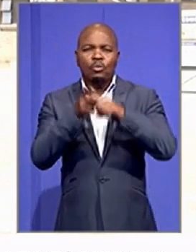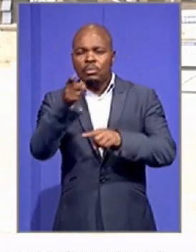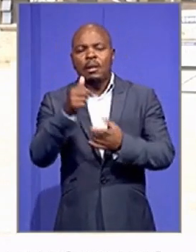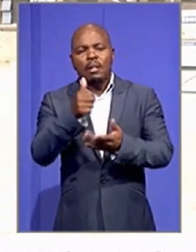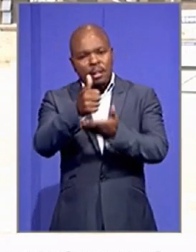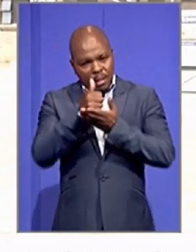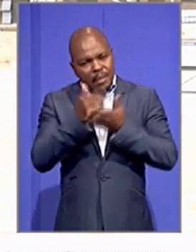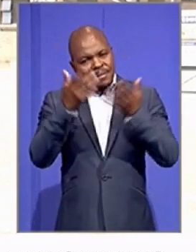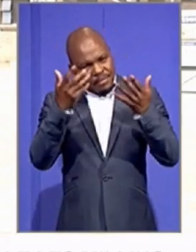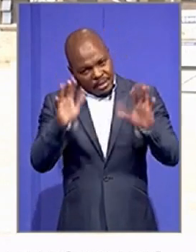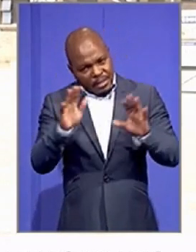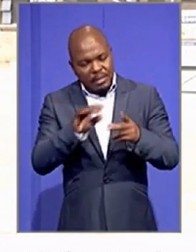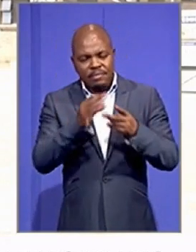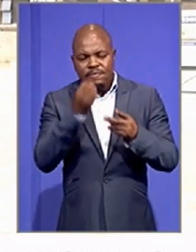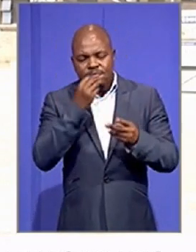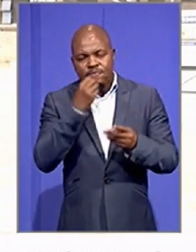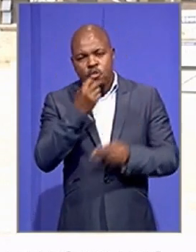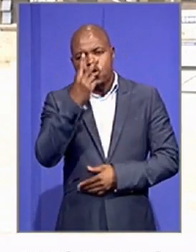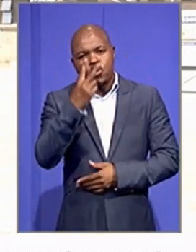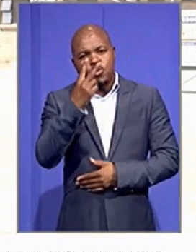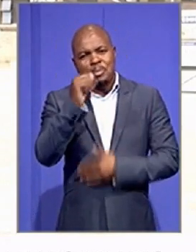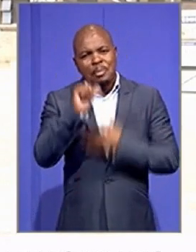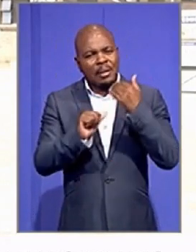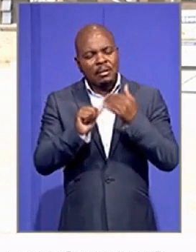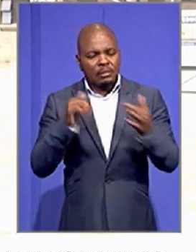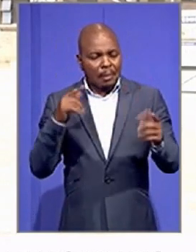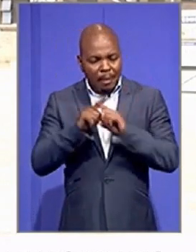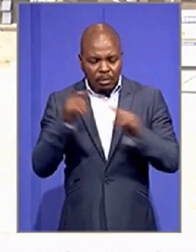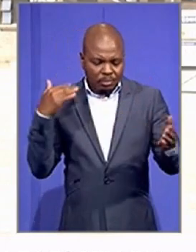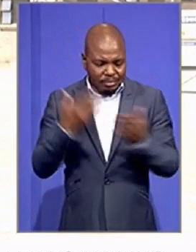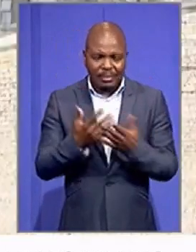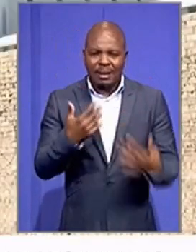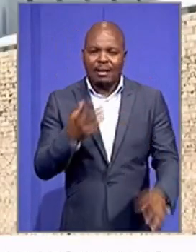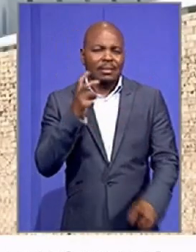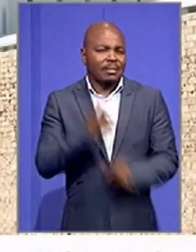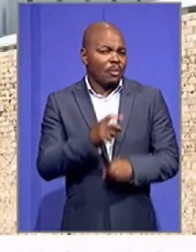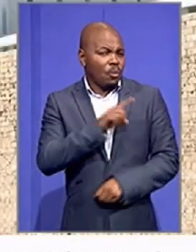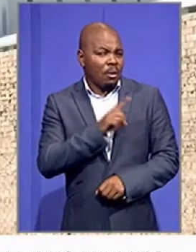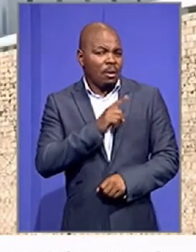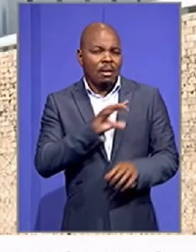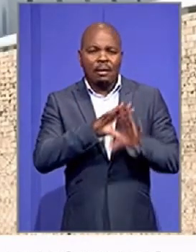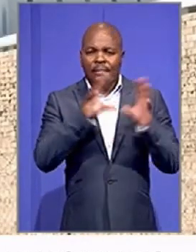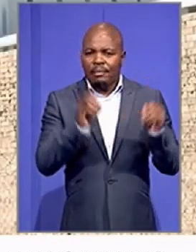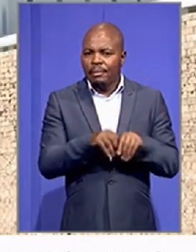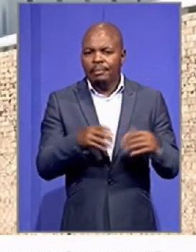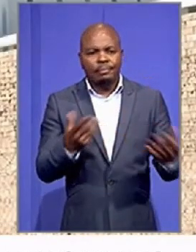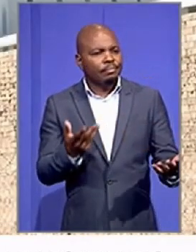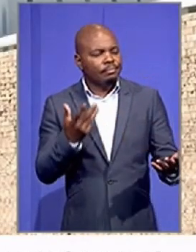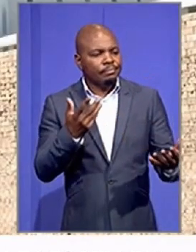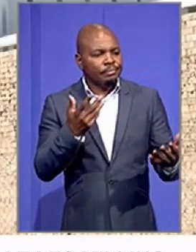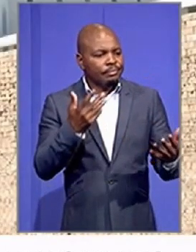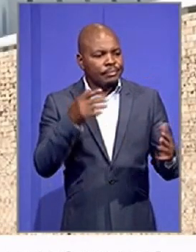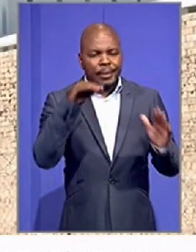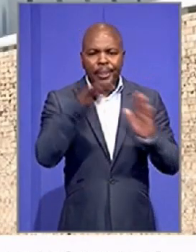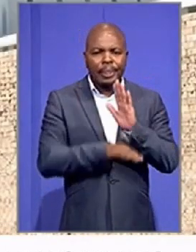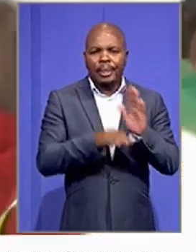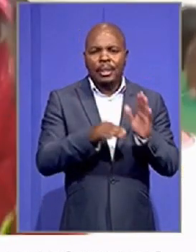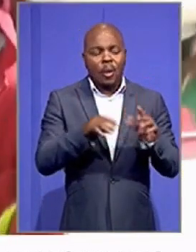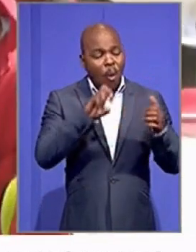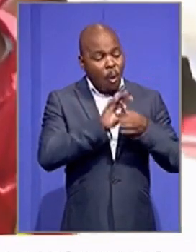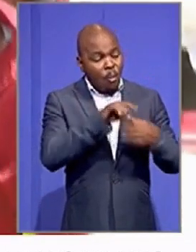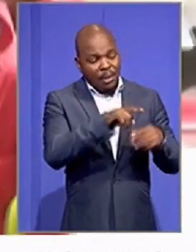fela ka dijo mare kgwedi tse pedi magotlo a montse le thata bane no ntho engwe le engwe e alapsitse engwe le engwe ke mathata fela ka